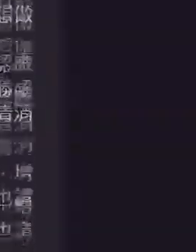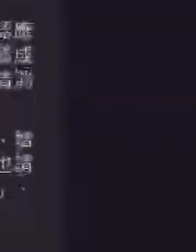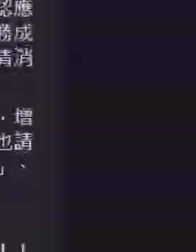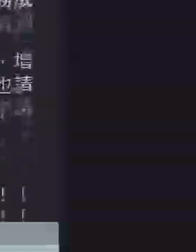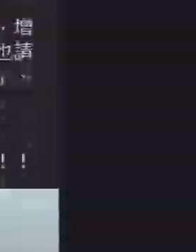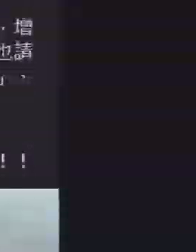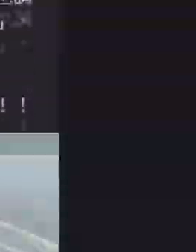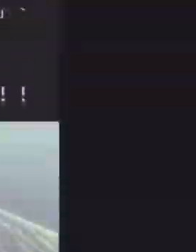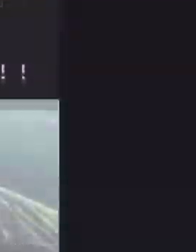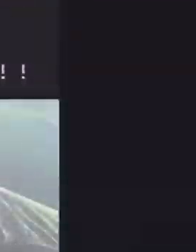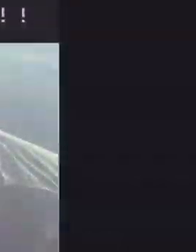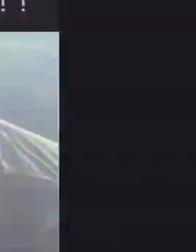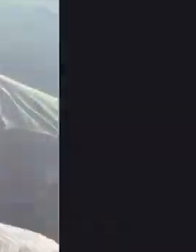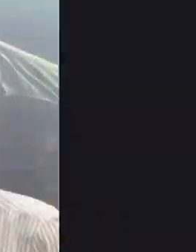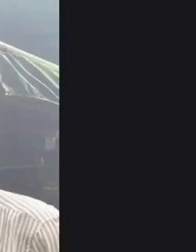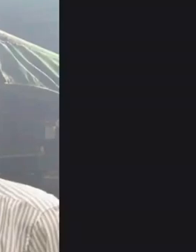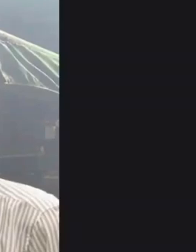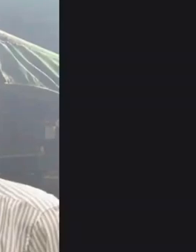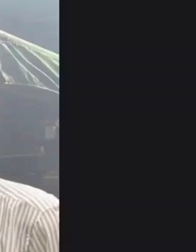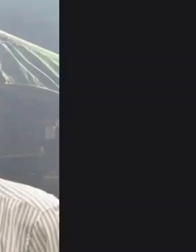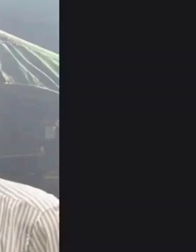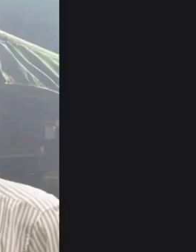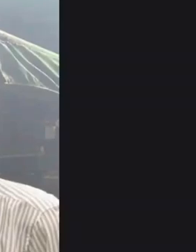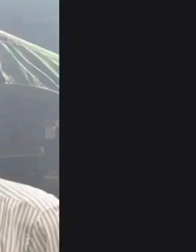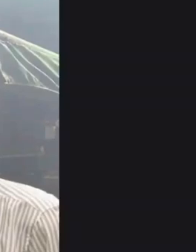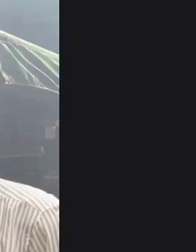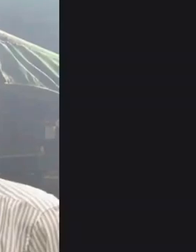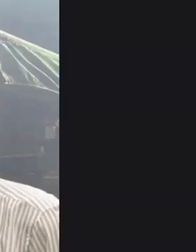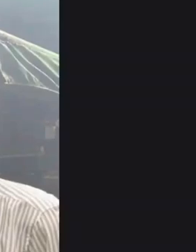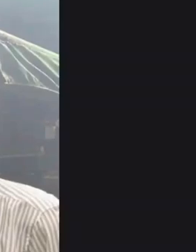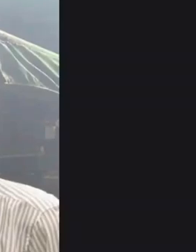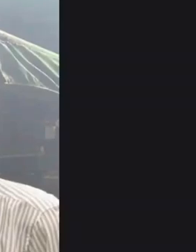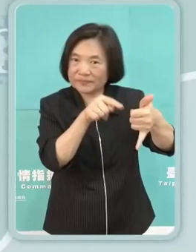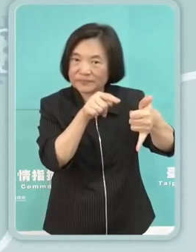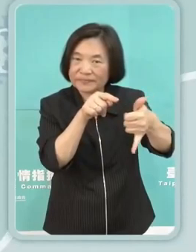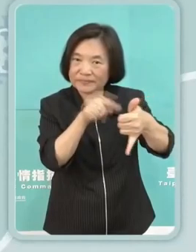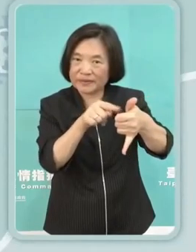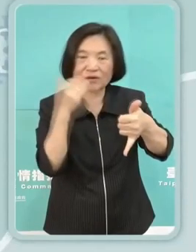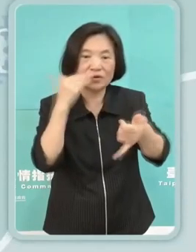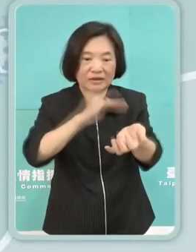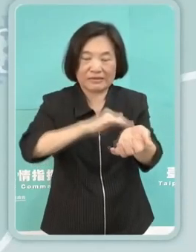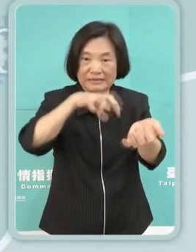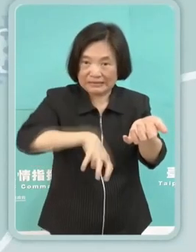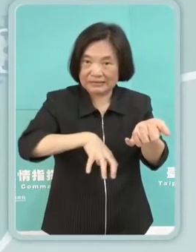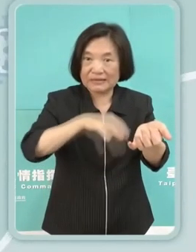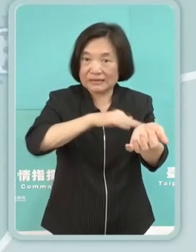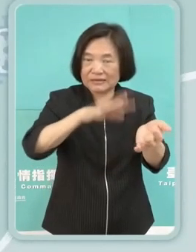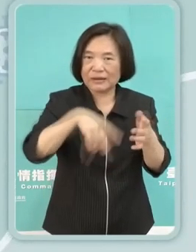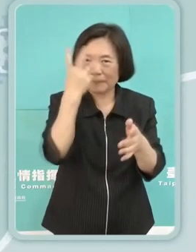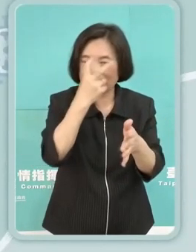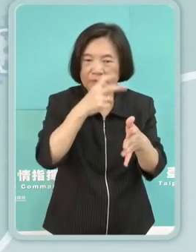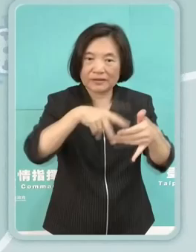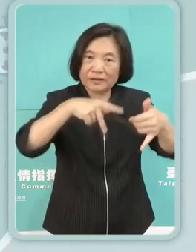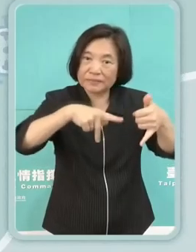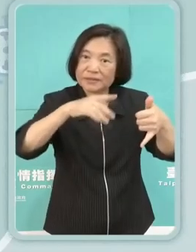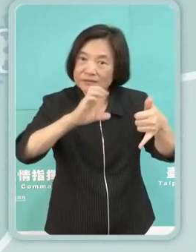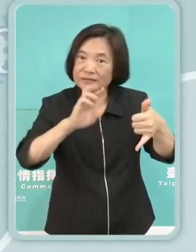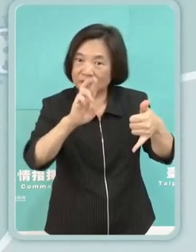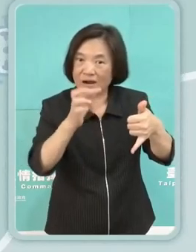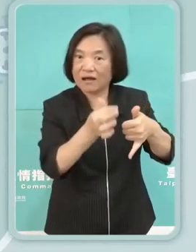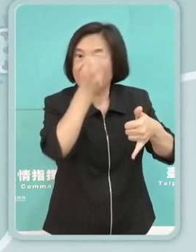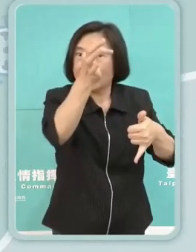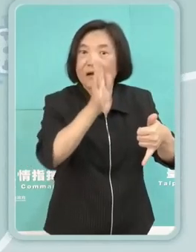市府的疫调流程。 只要有一个民众他在医院做采检，他的 PCR 是阳